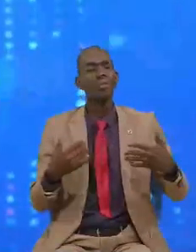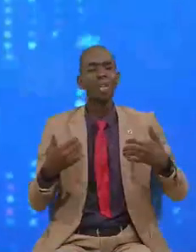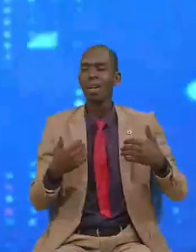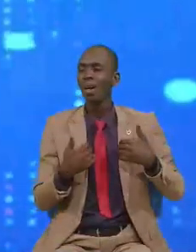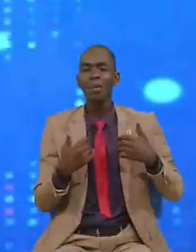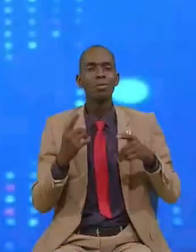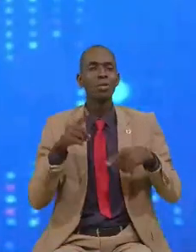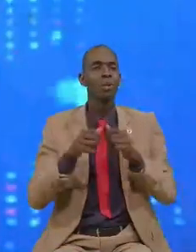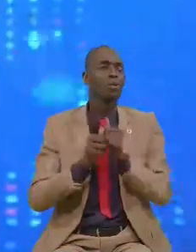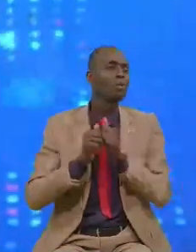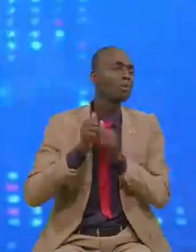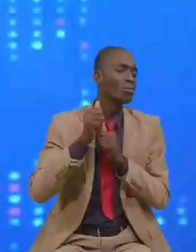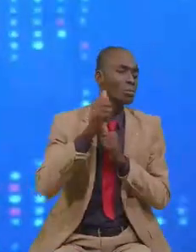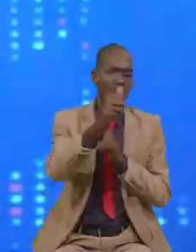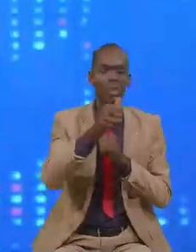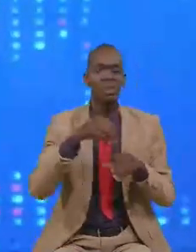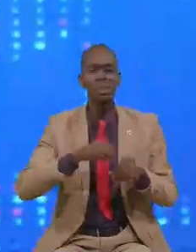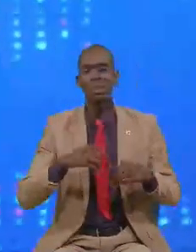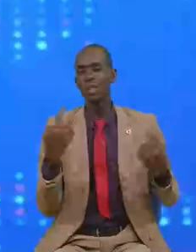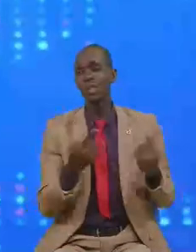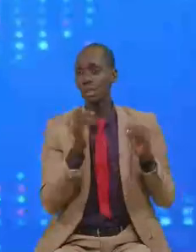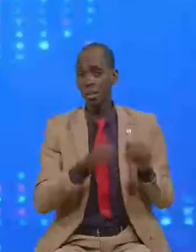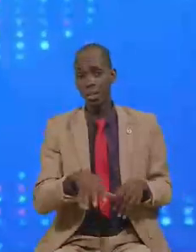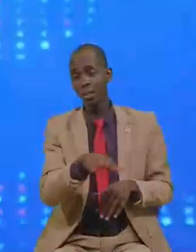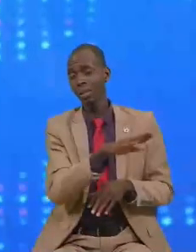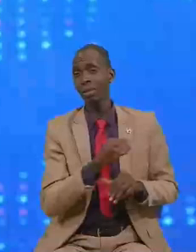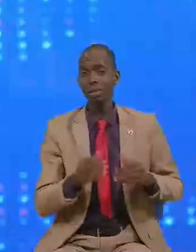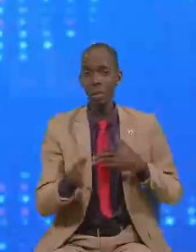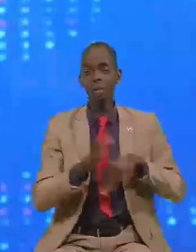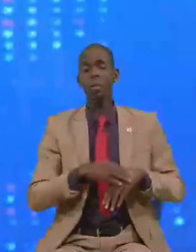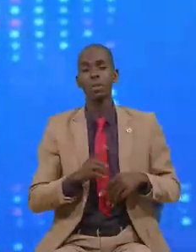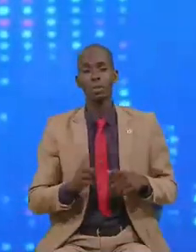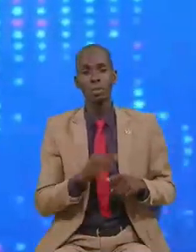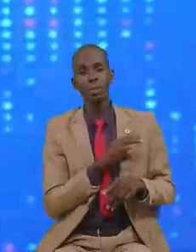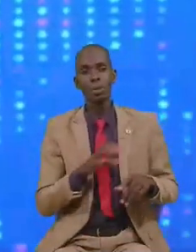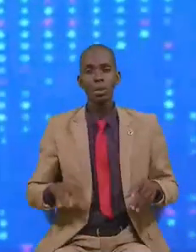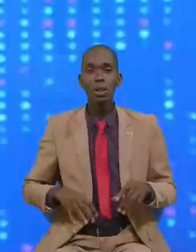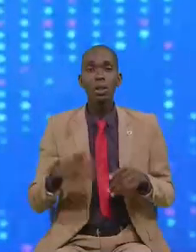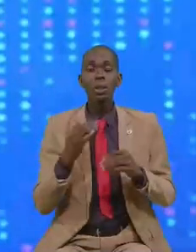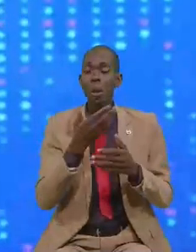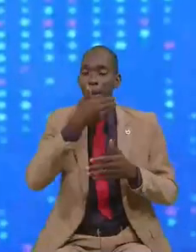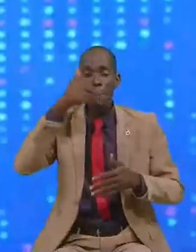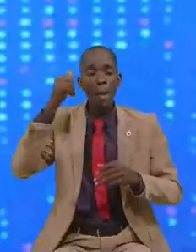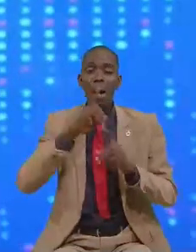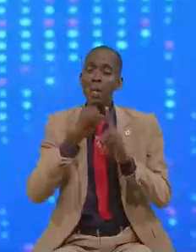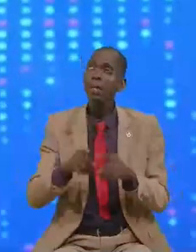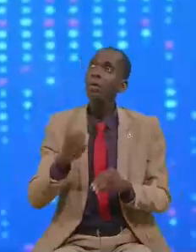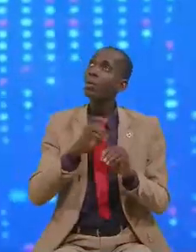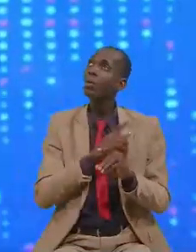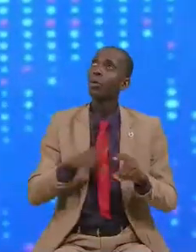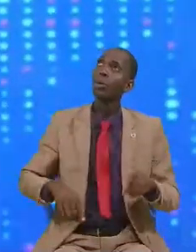du sommet. Est-ce qu'ils peuvent-ils revivre? La seule réponse que nous pouvons donner au Seigneur Dieu.